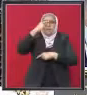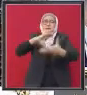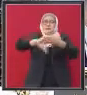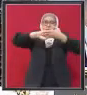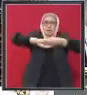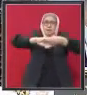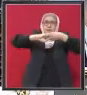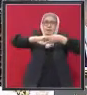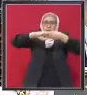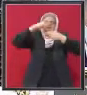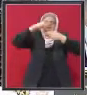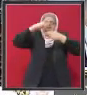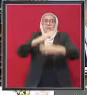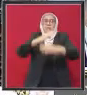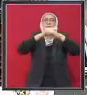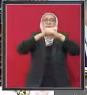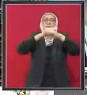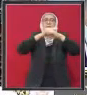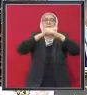masa depan rakyat dan negara.